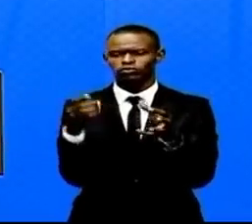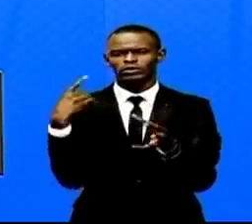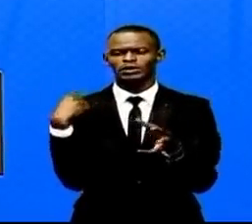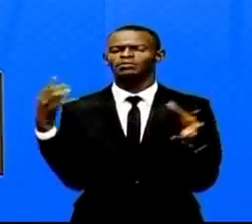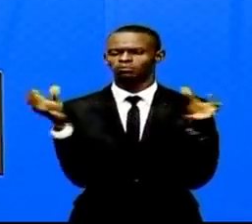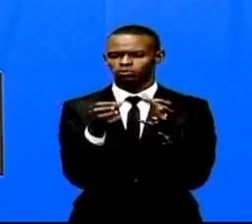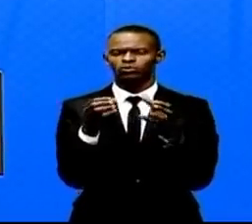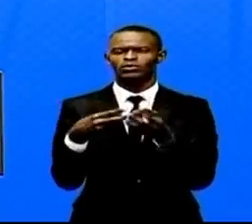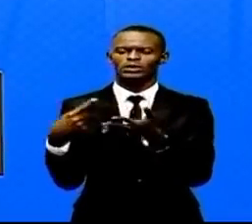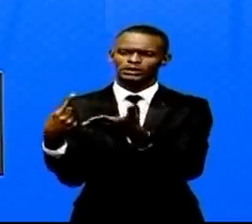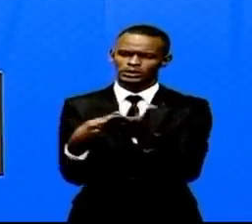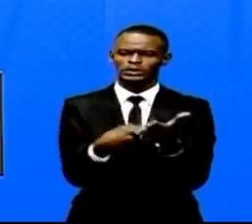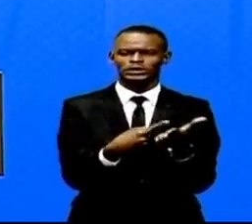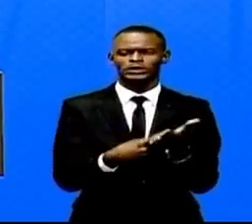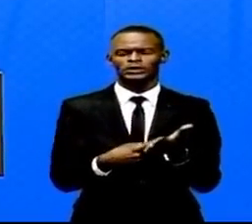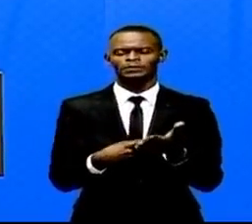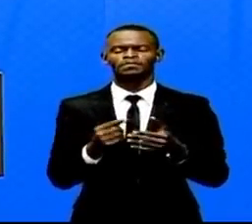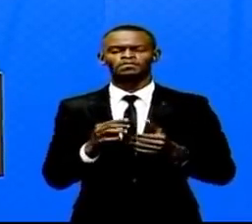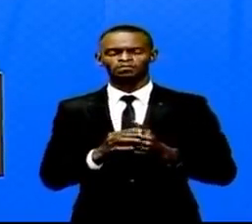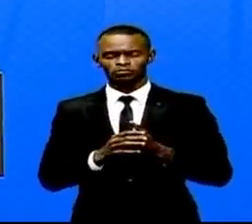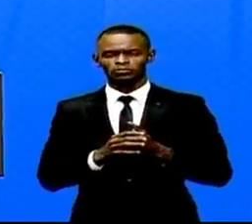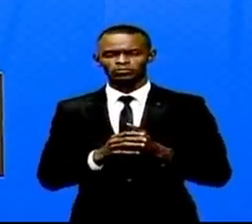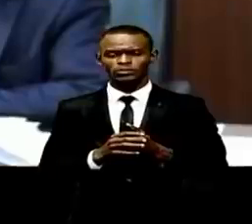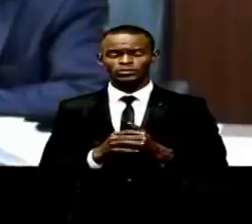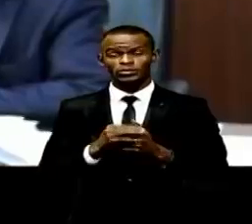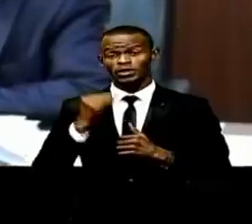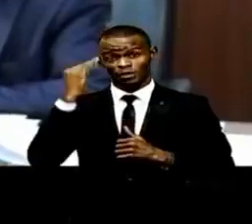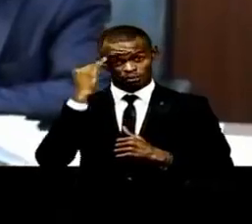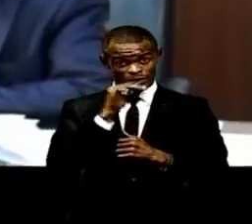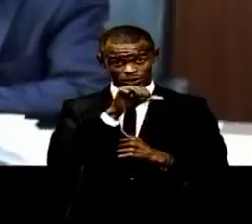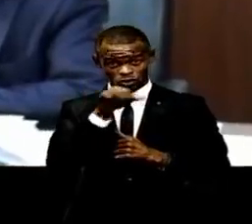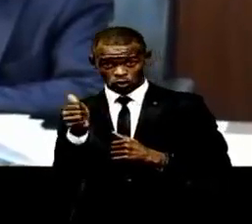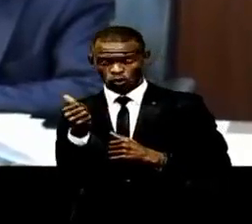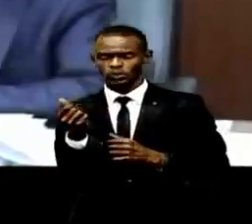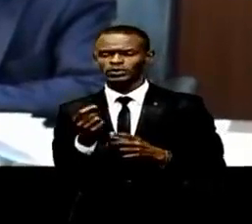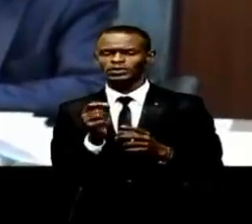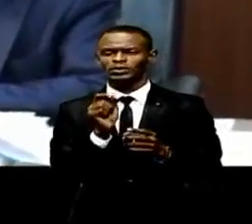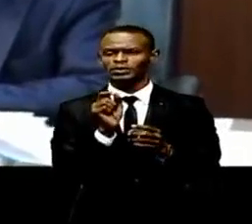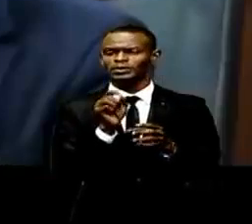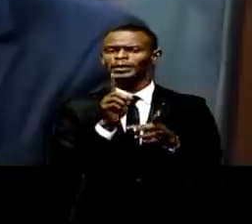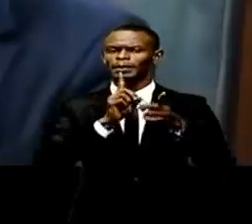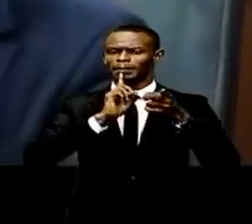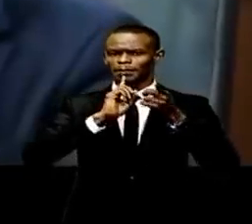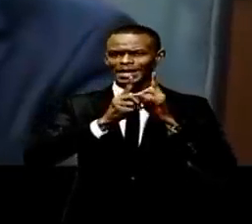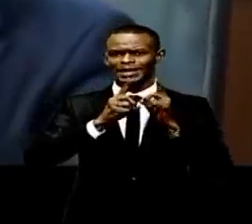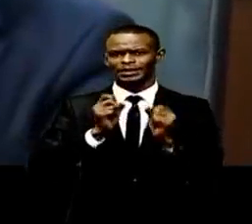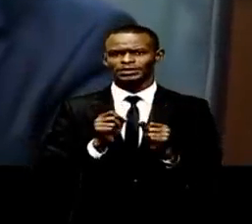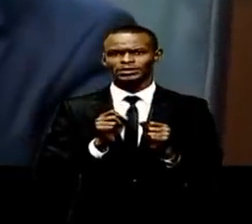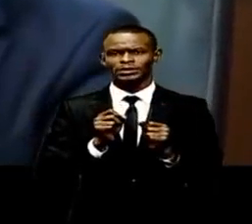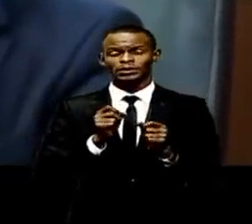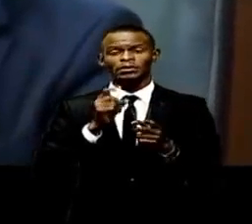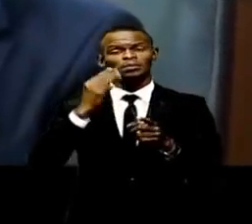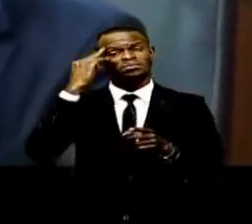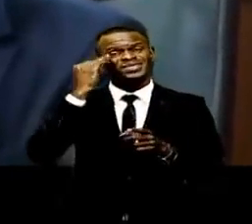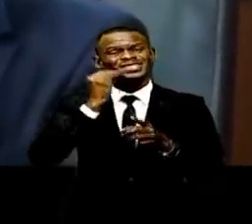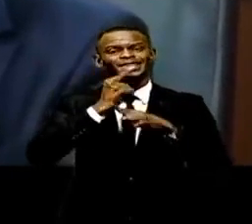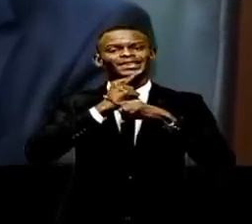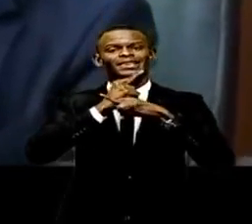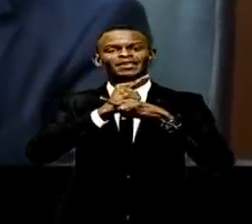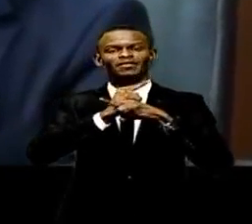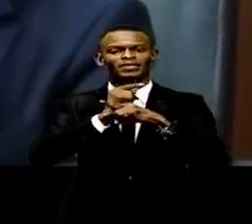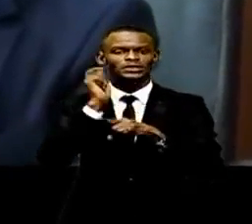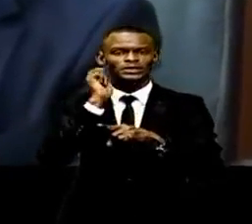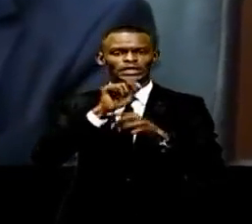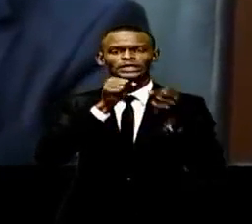Intervenant à son tour, le ministre de la Défense nationale et ancien combattant est revenu sur les opérations